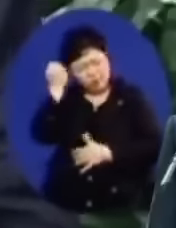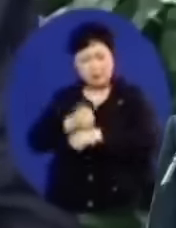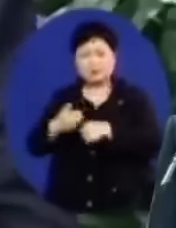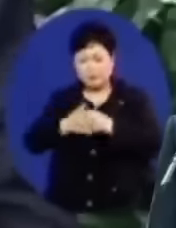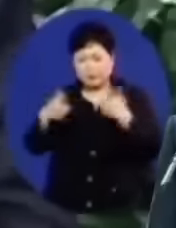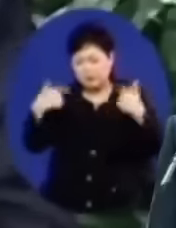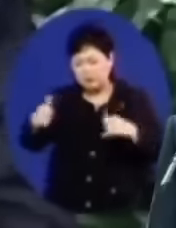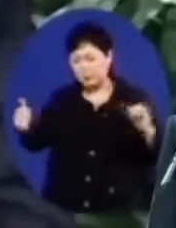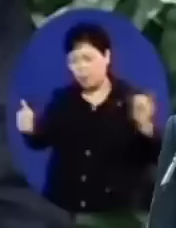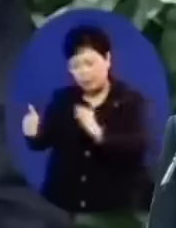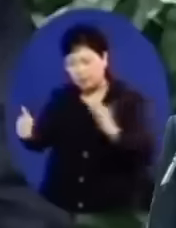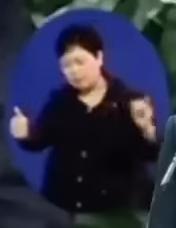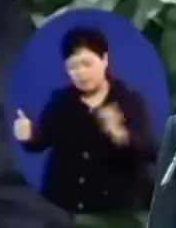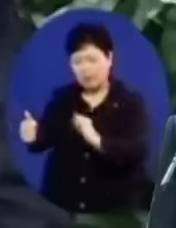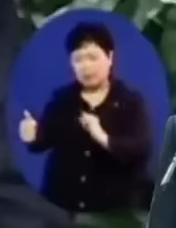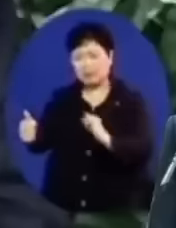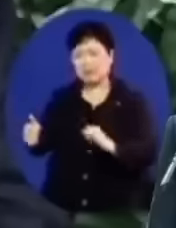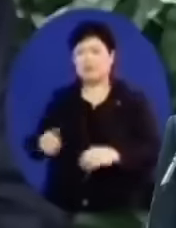와서